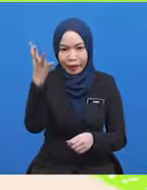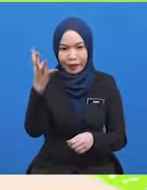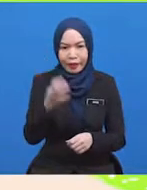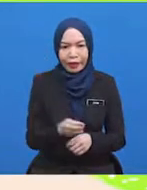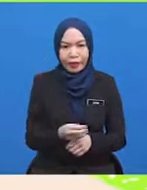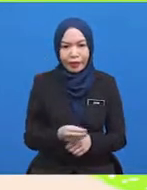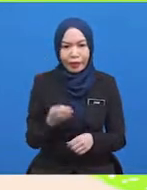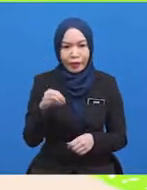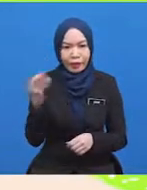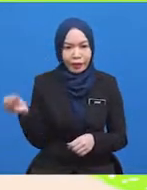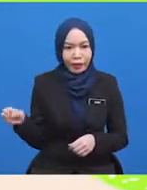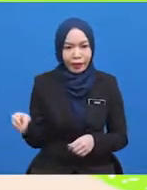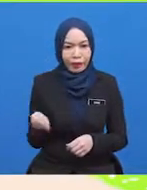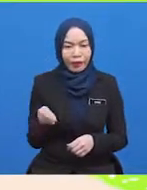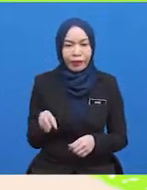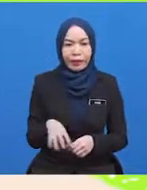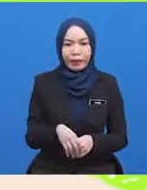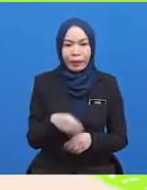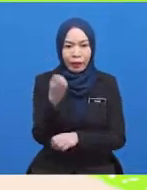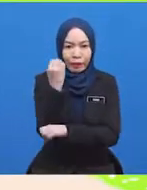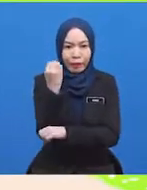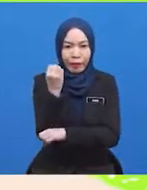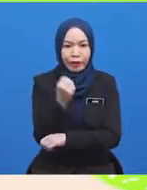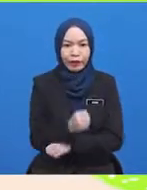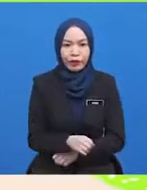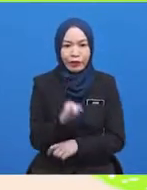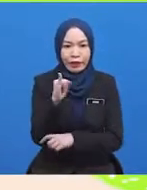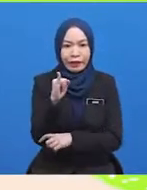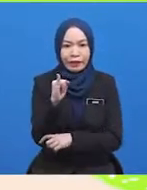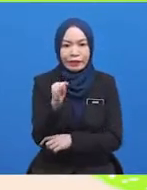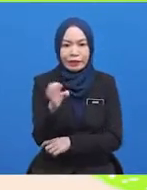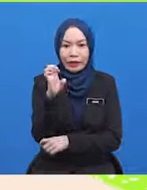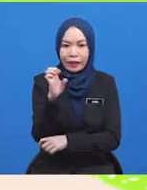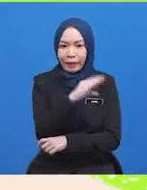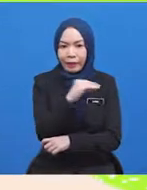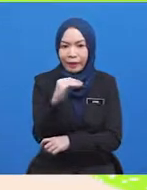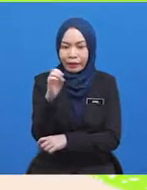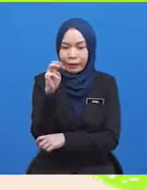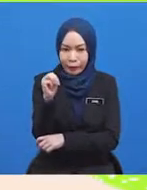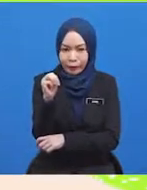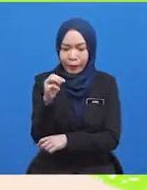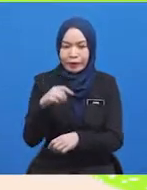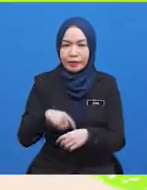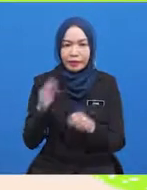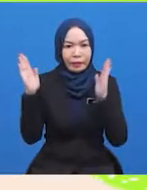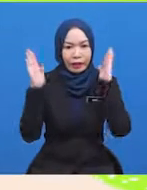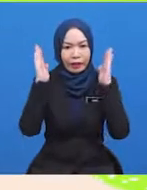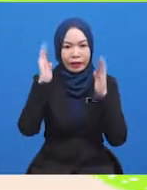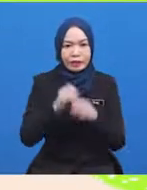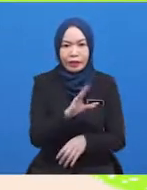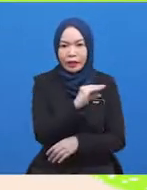batuan igneous, batuan enapan dan batuan metamorfosis di Malaysia.